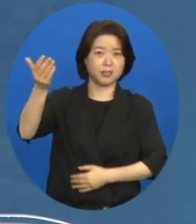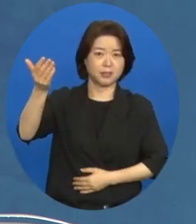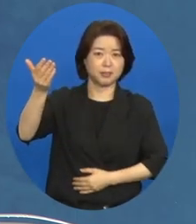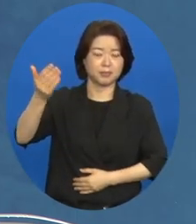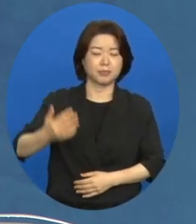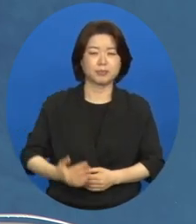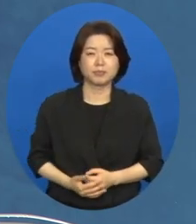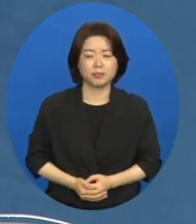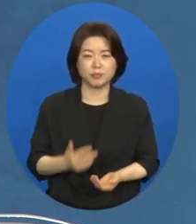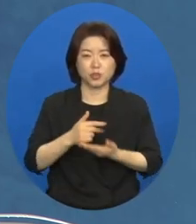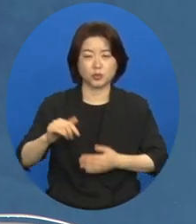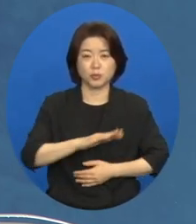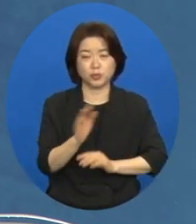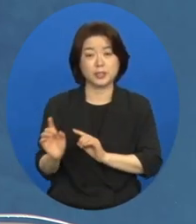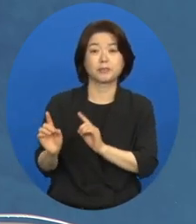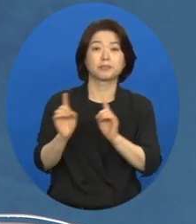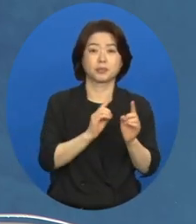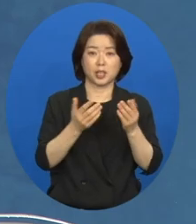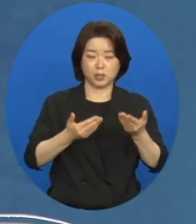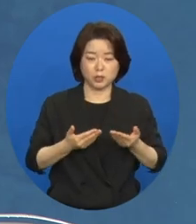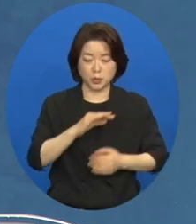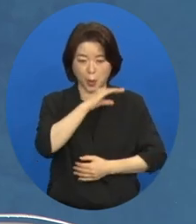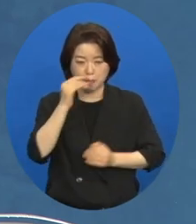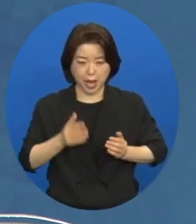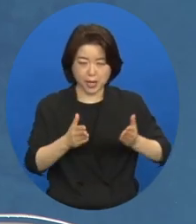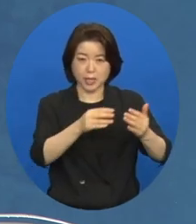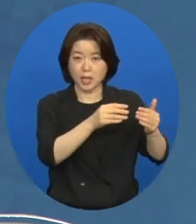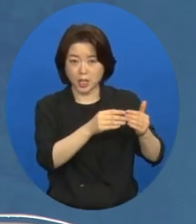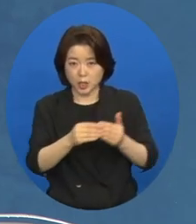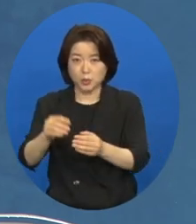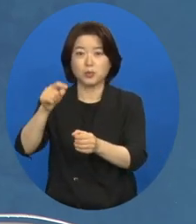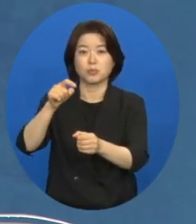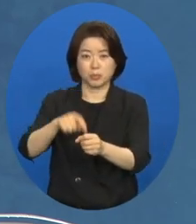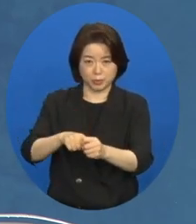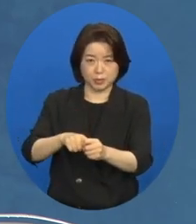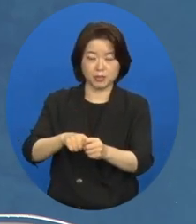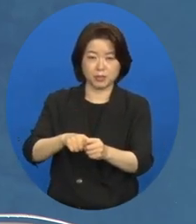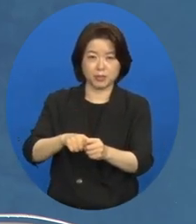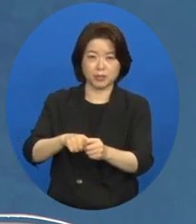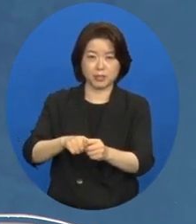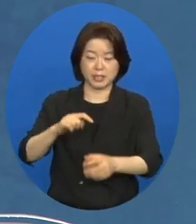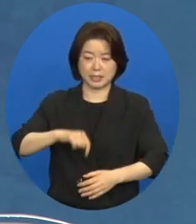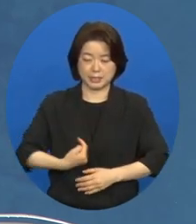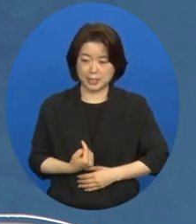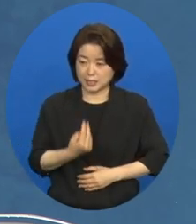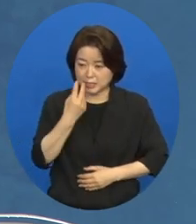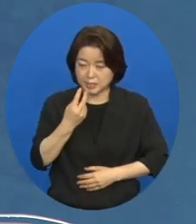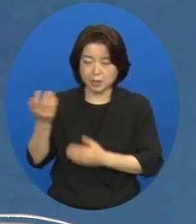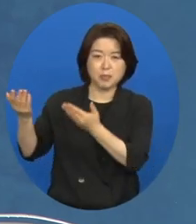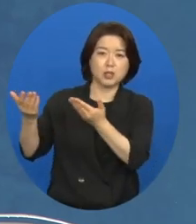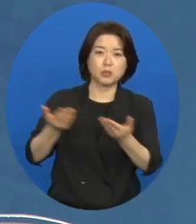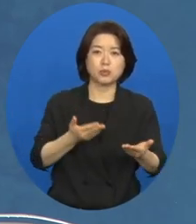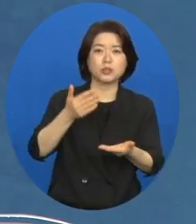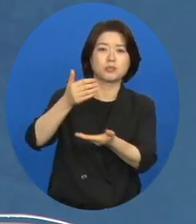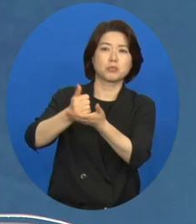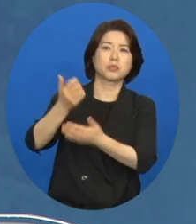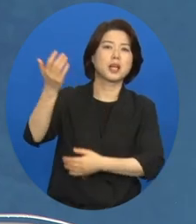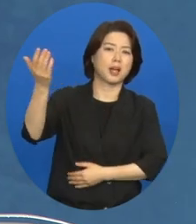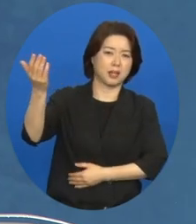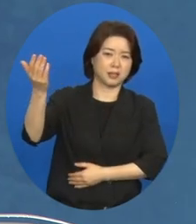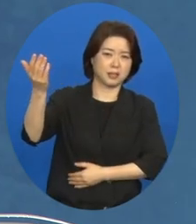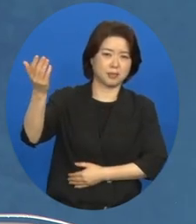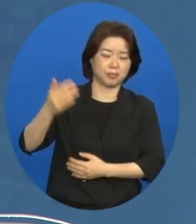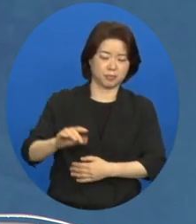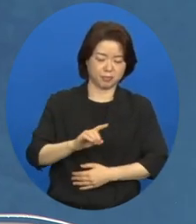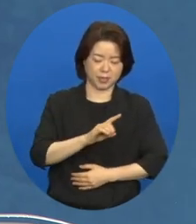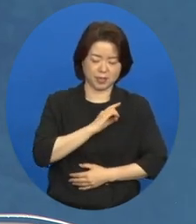주님은 우리를 살리고 옳은 길로 인도하기 위해서 자신의 생명까지 주신 분이에요. 가장